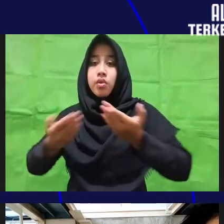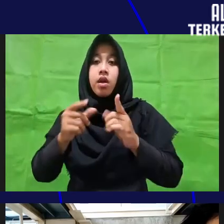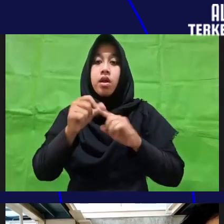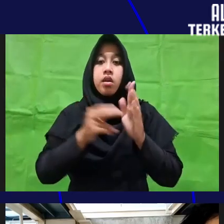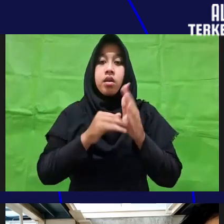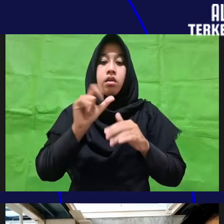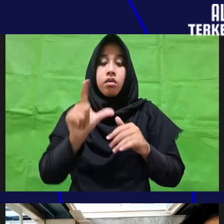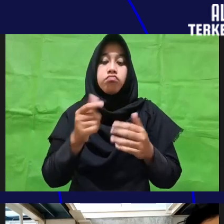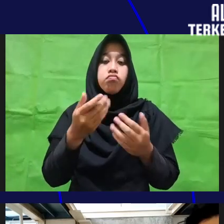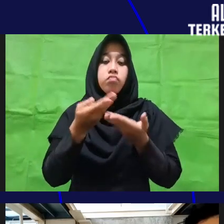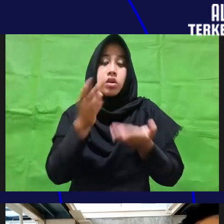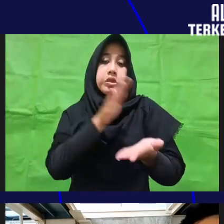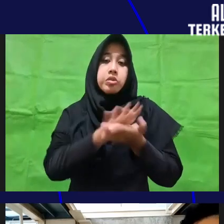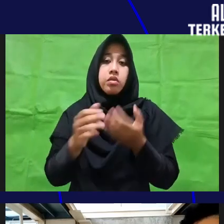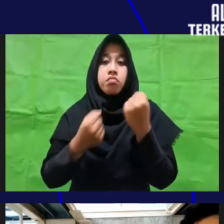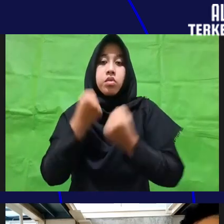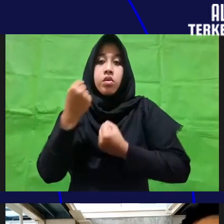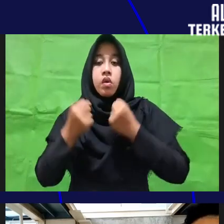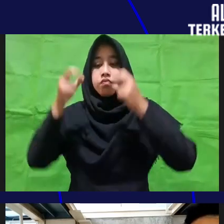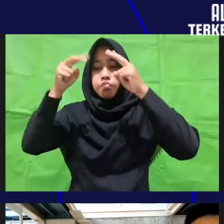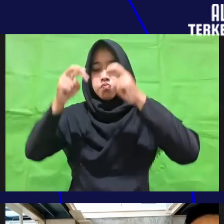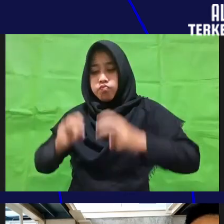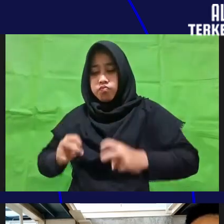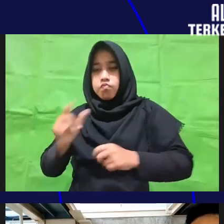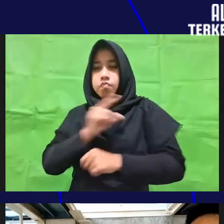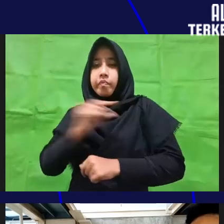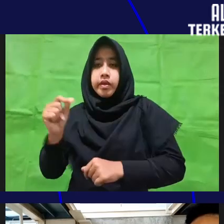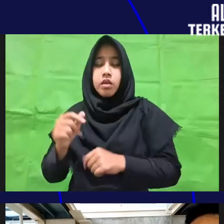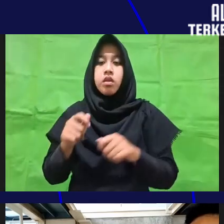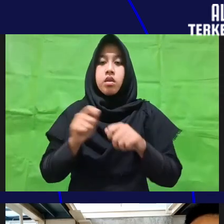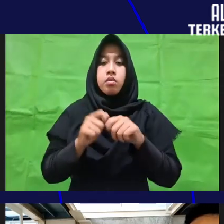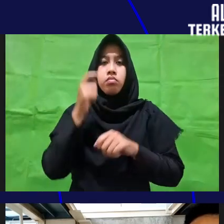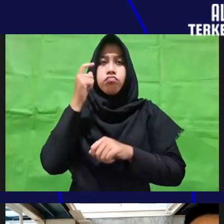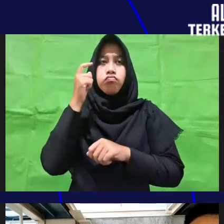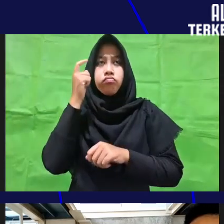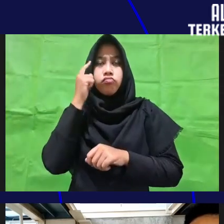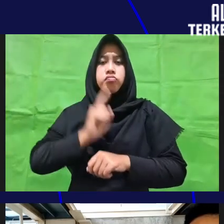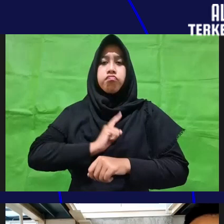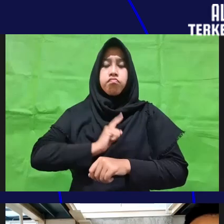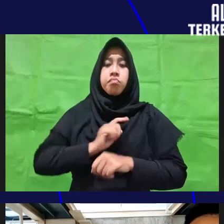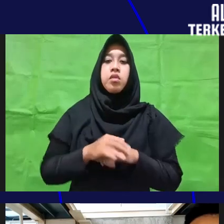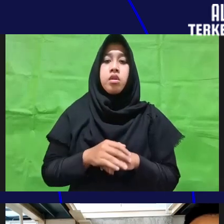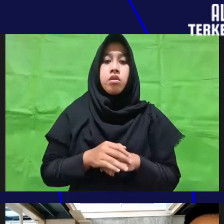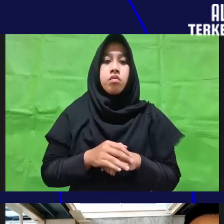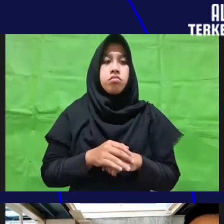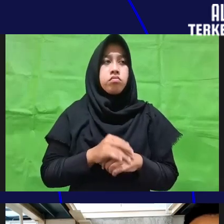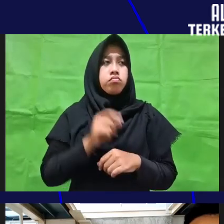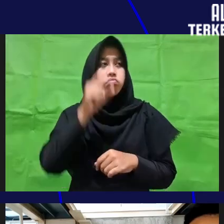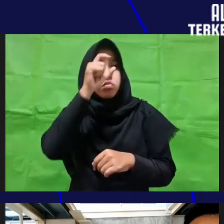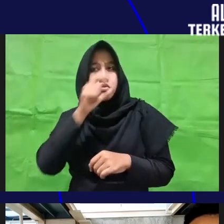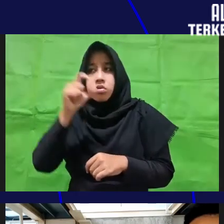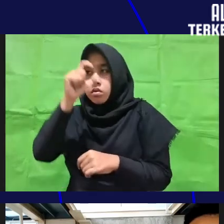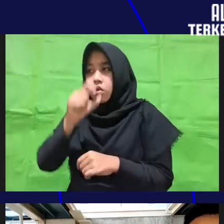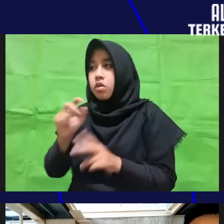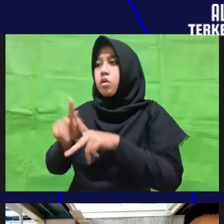diri untuk melakukan residensi yang lebih panjang, yang diinisiasi lebih personal, untuk menelusuri keluarganya yang